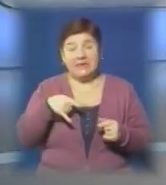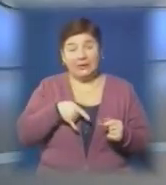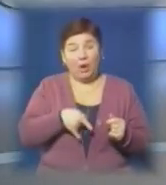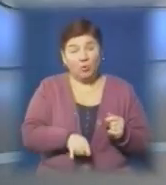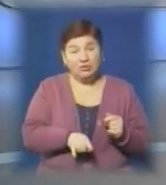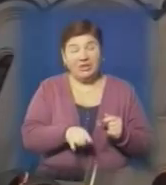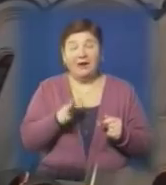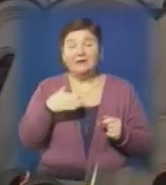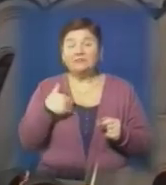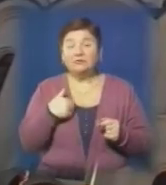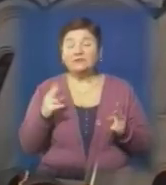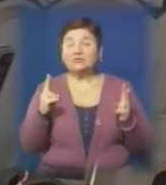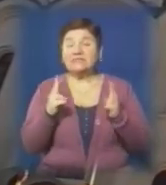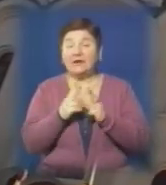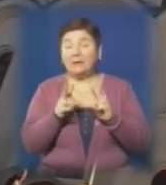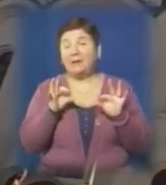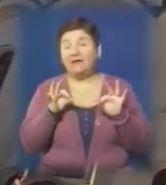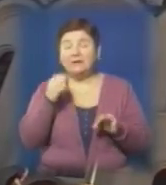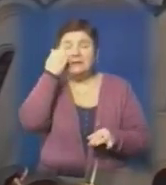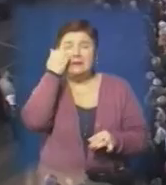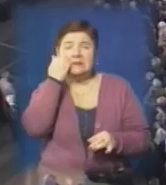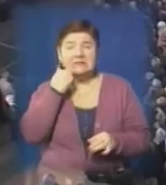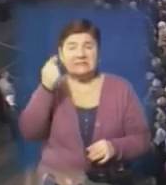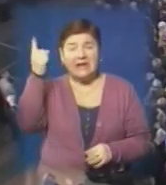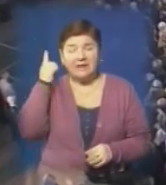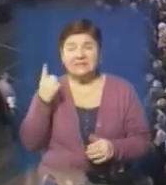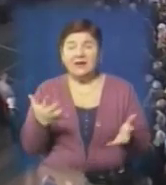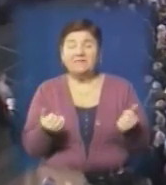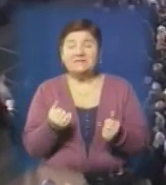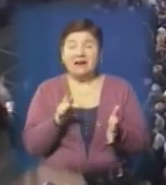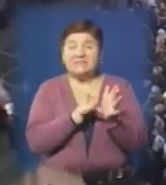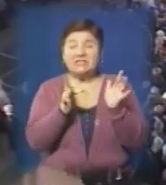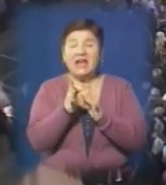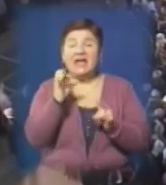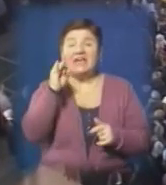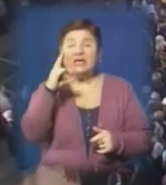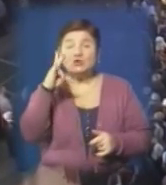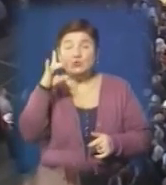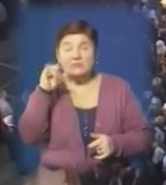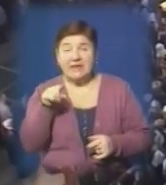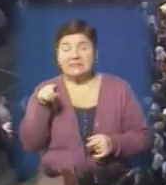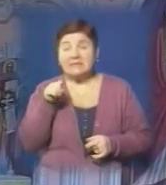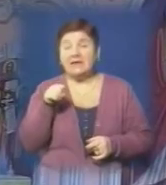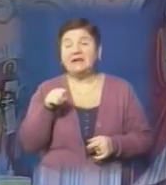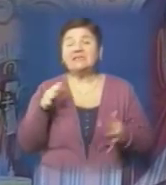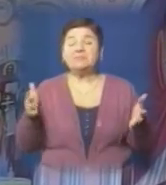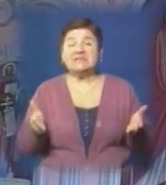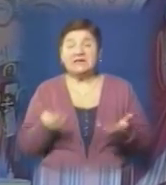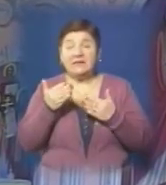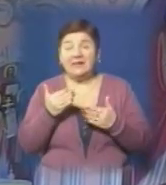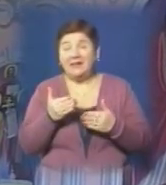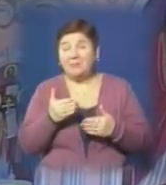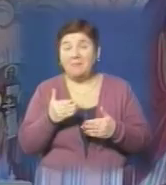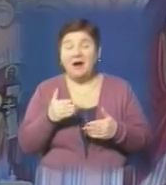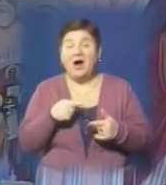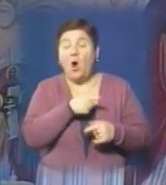У храмі Христа зустрів праведний старець Симеон. Взявши на руки Ісуса, він заявив, що цей малюк стане спасителем роду